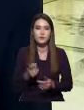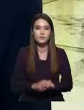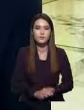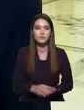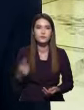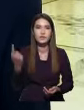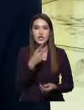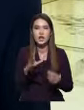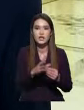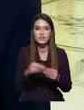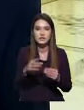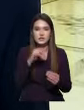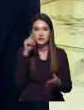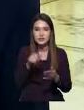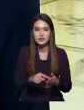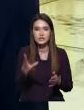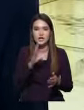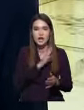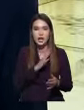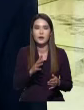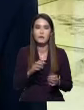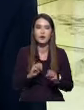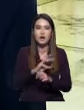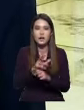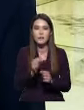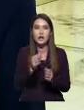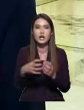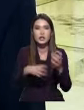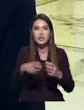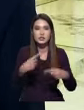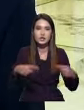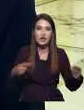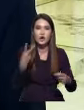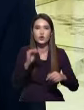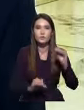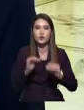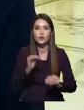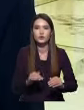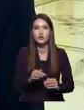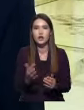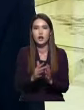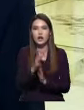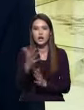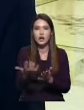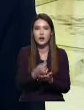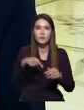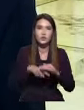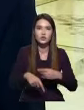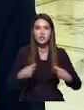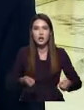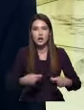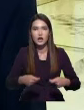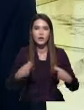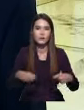Бірнеше гектарға жайғасқан жылыжай кешенінде біз қияр мен қызанақ өсіреміз. Биыл 300 тонна одан артық өнім алдық. Барлығы ішкі нарықта саудаланып жатыр. Бүгін бір